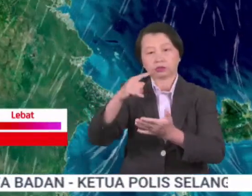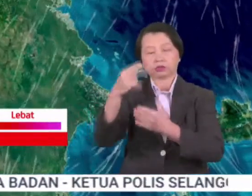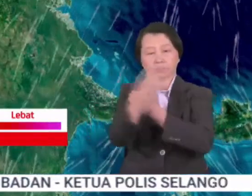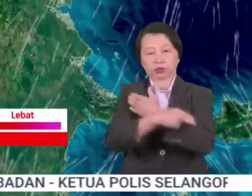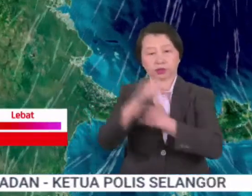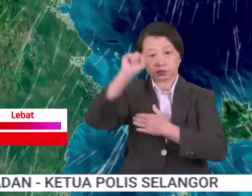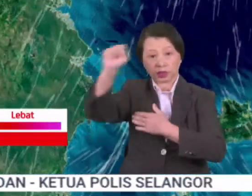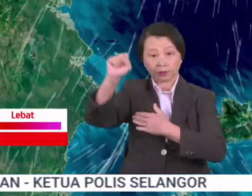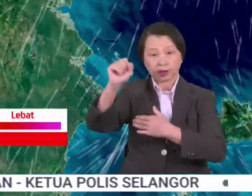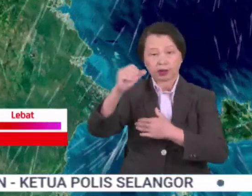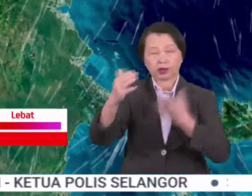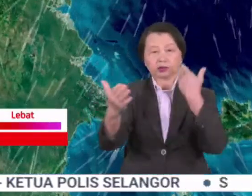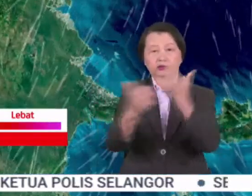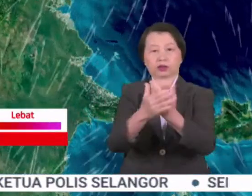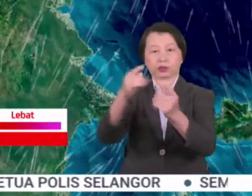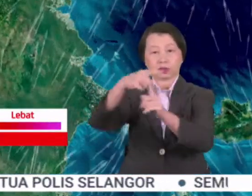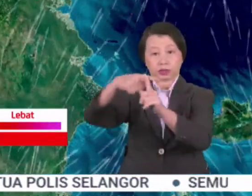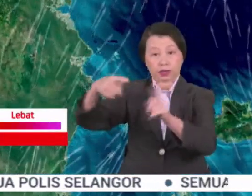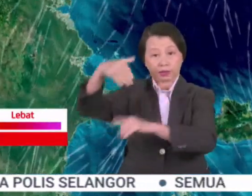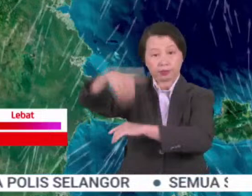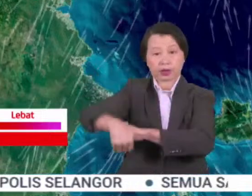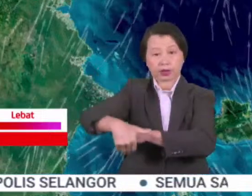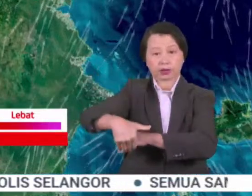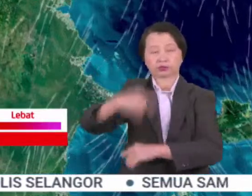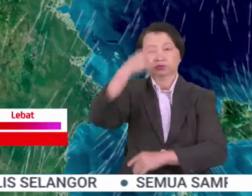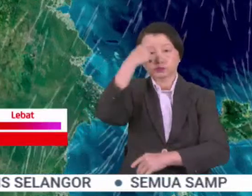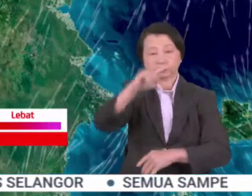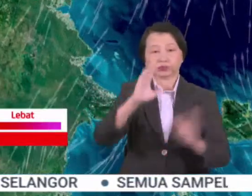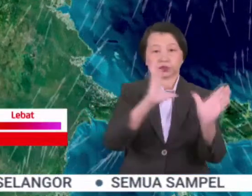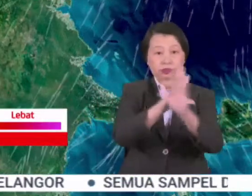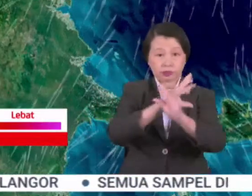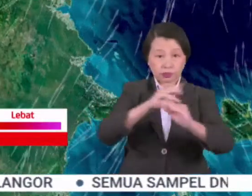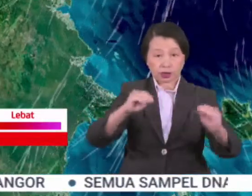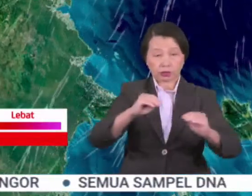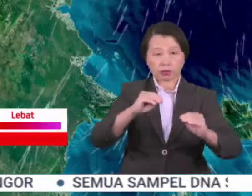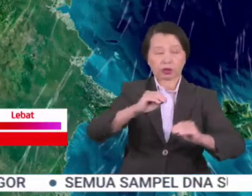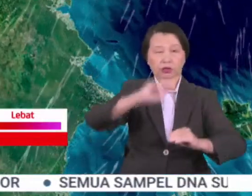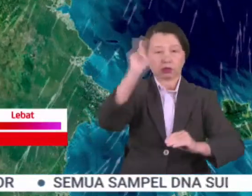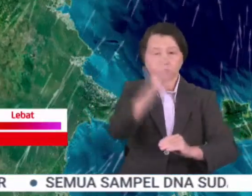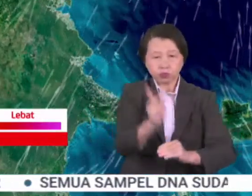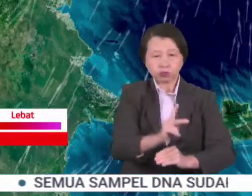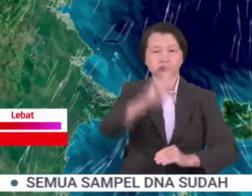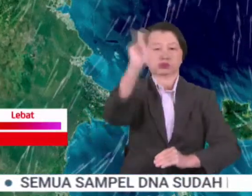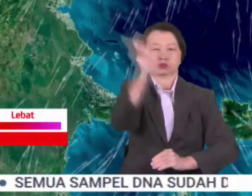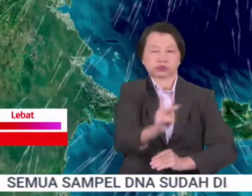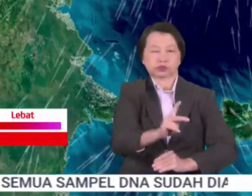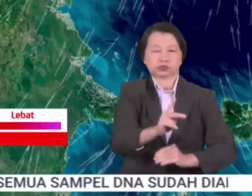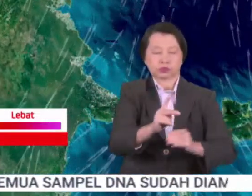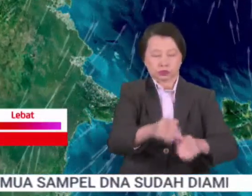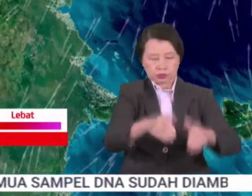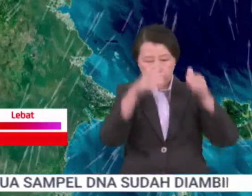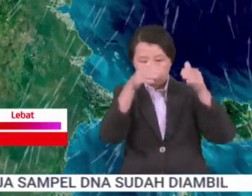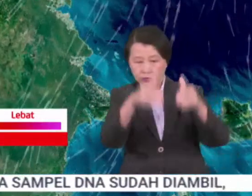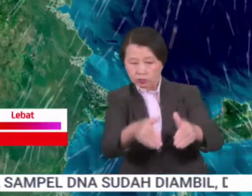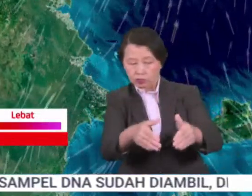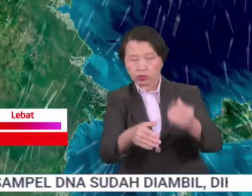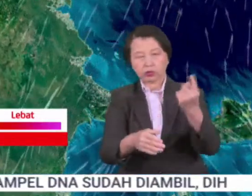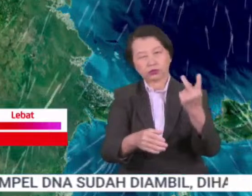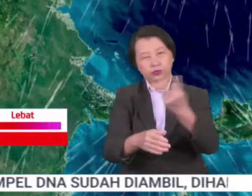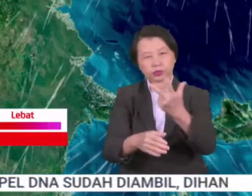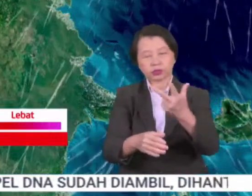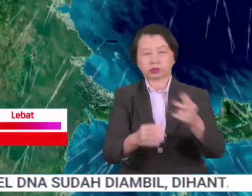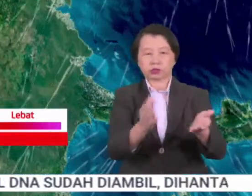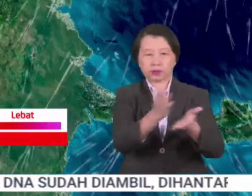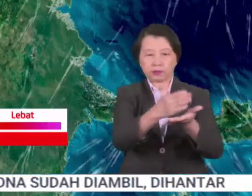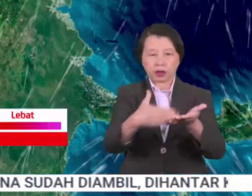berkenaan sehinggalah ke tengah malam nanti manakala untuk negeri Sarawak pula ribut petir dijangka akan lebih tertumpu di beberapa bahagian